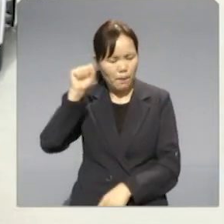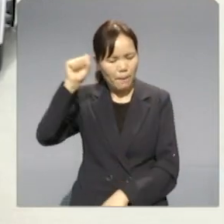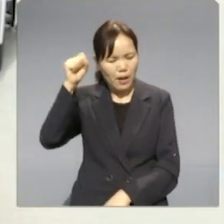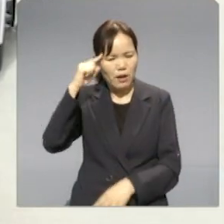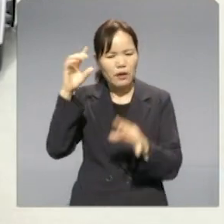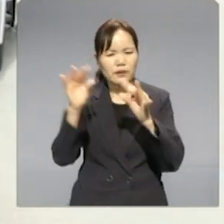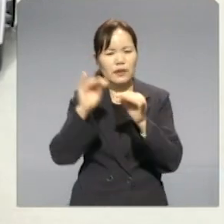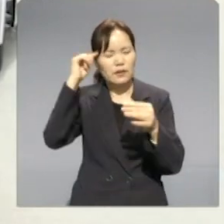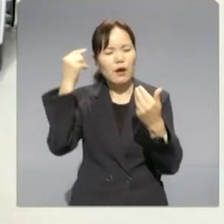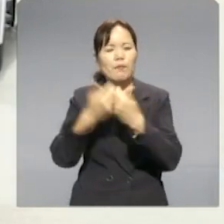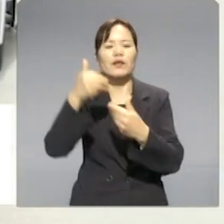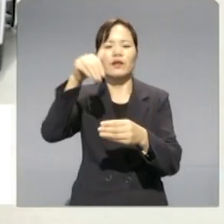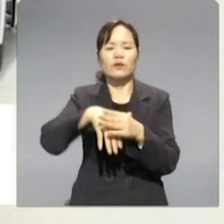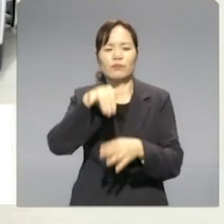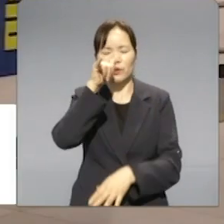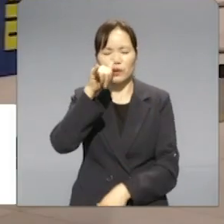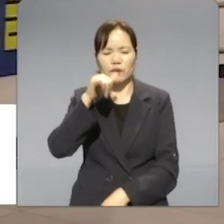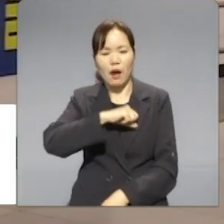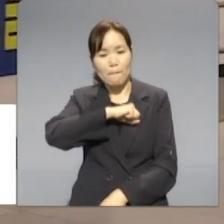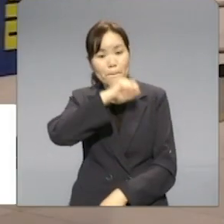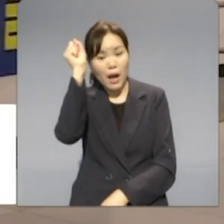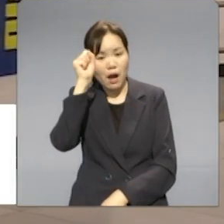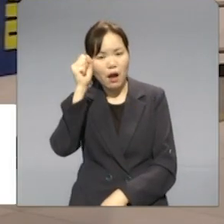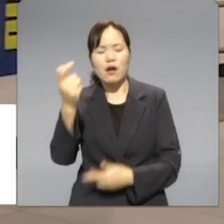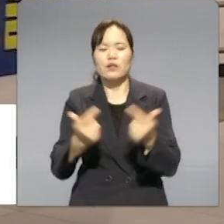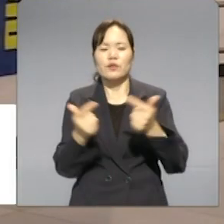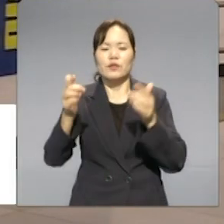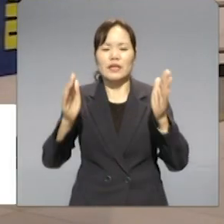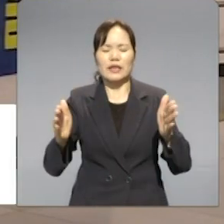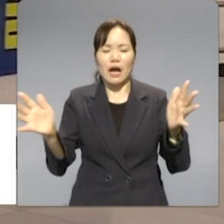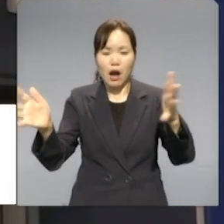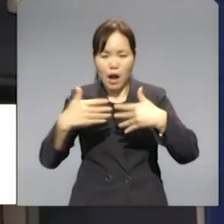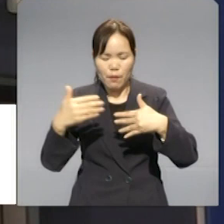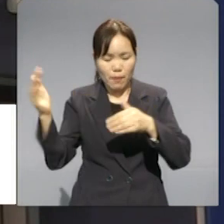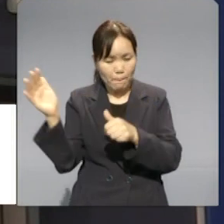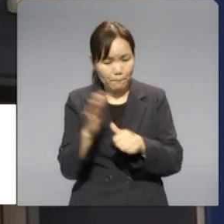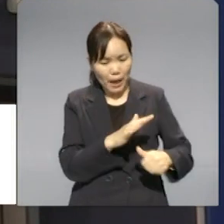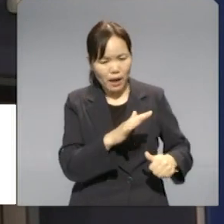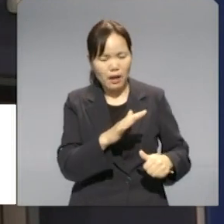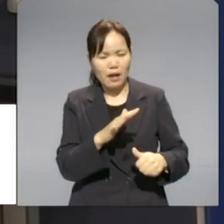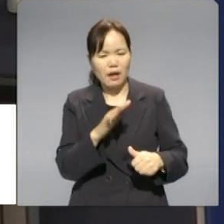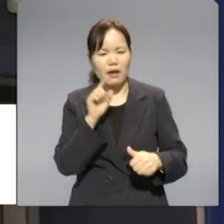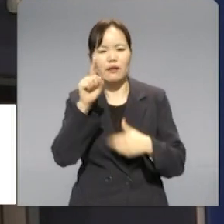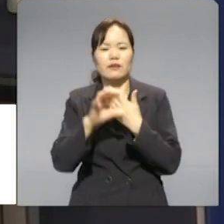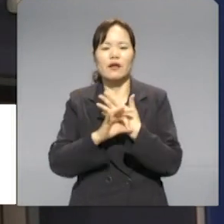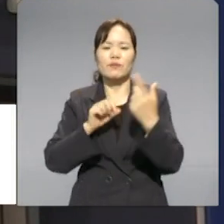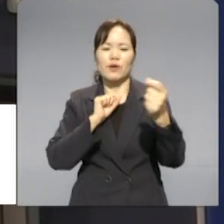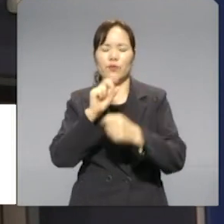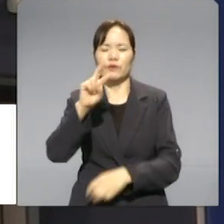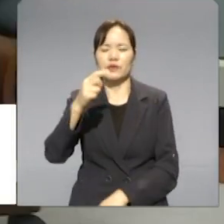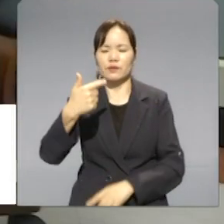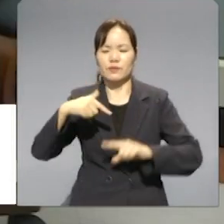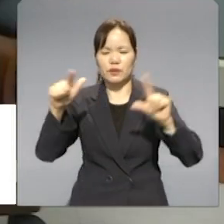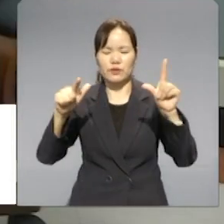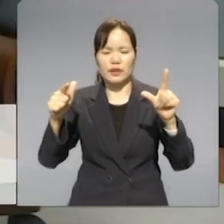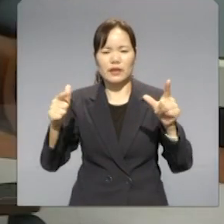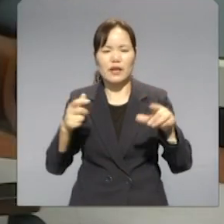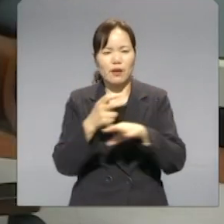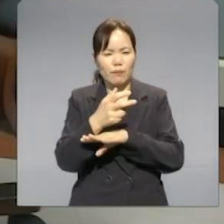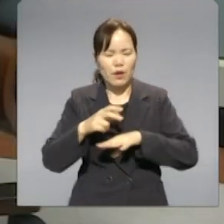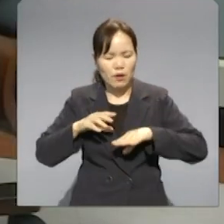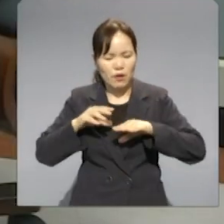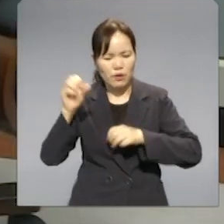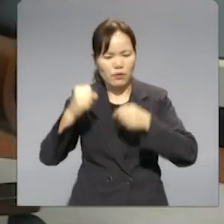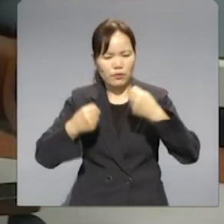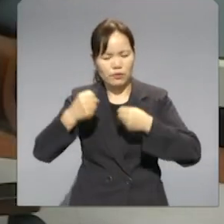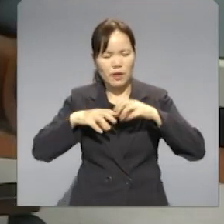진행합니다 투표가 가결되고 조종 기간 안에 합의가 이루어지지 못할 경우 오는 26일 파업에 돌입할